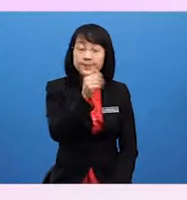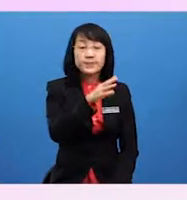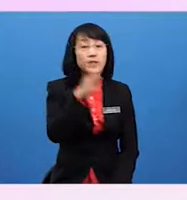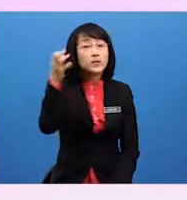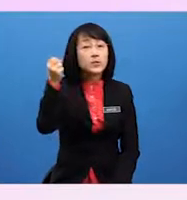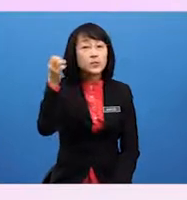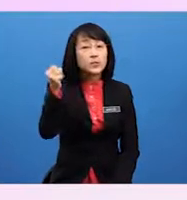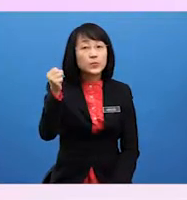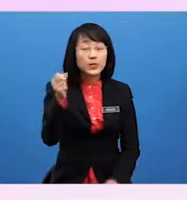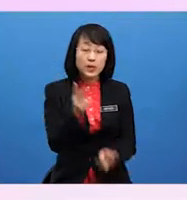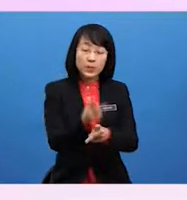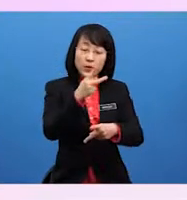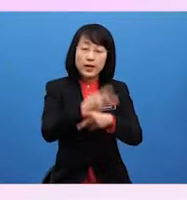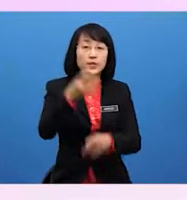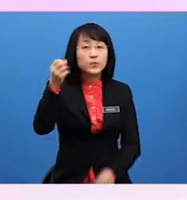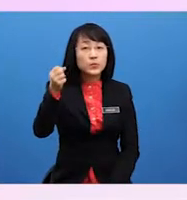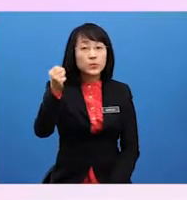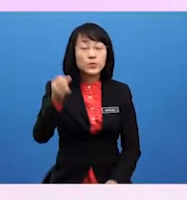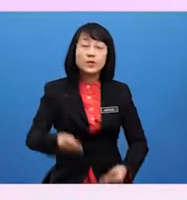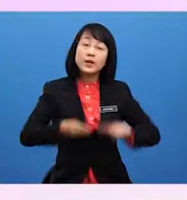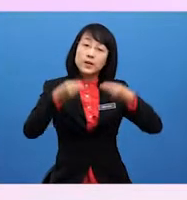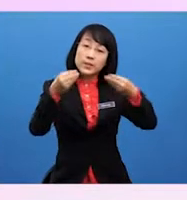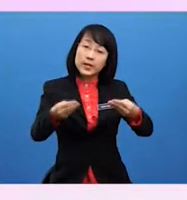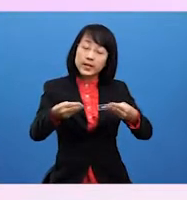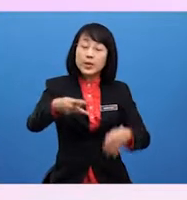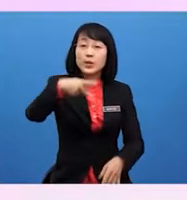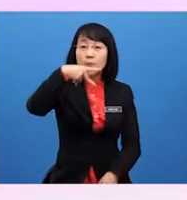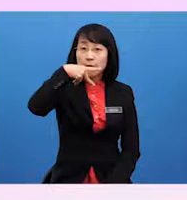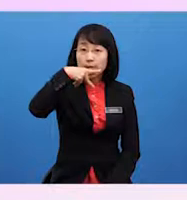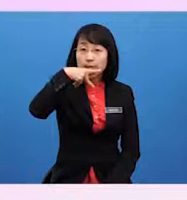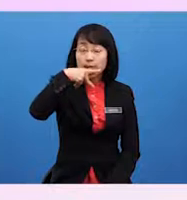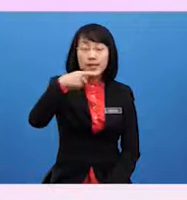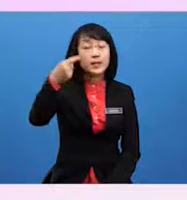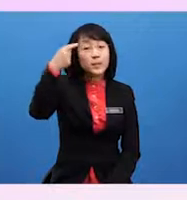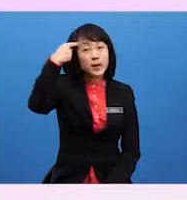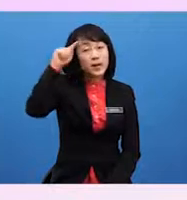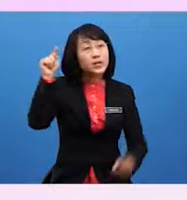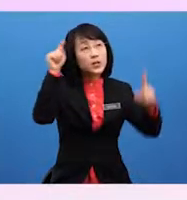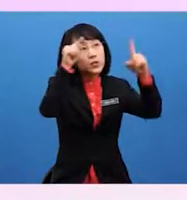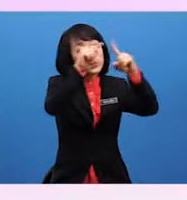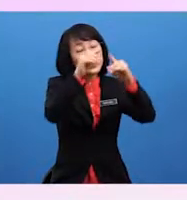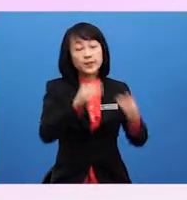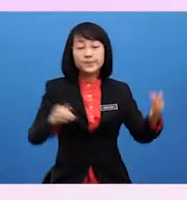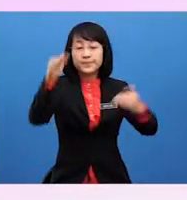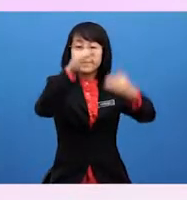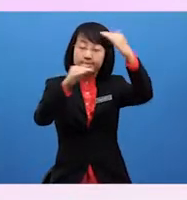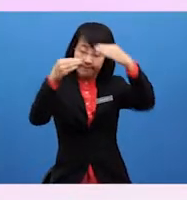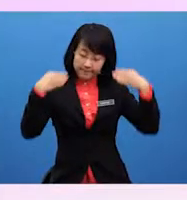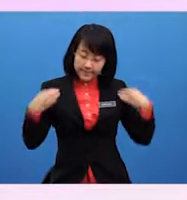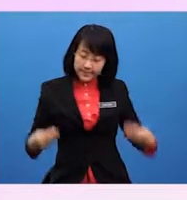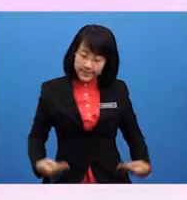dan produk tenusu yang membekalkan protein bagi tujuan membina tubuh dan